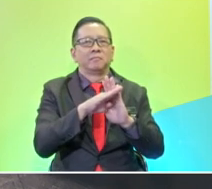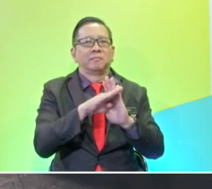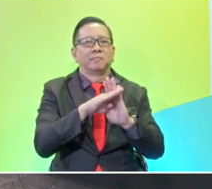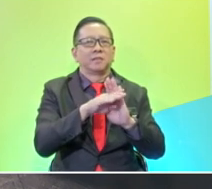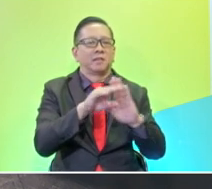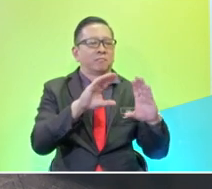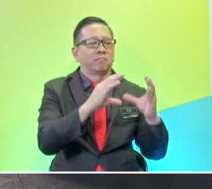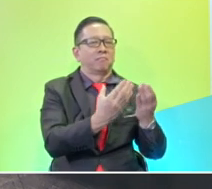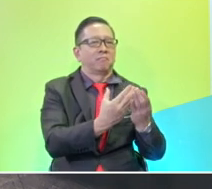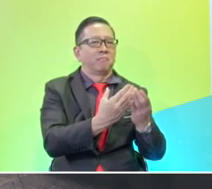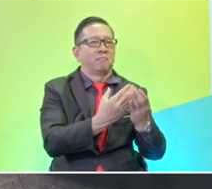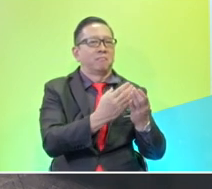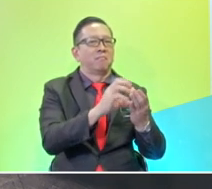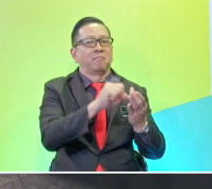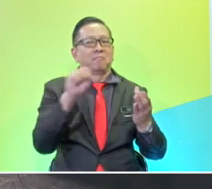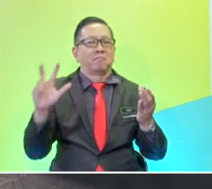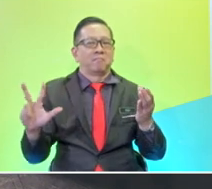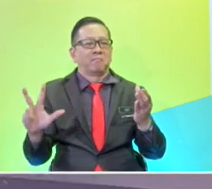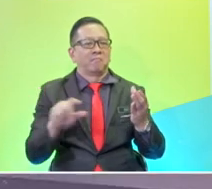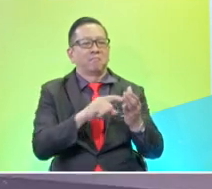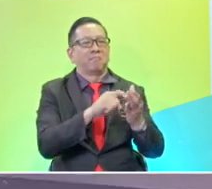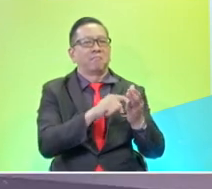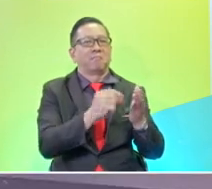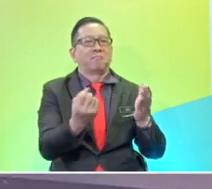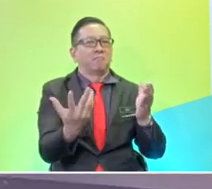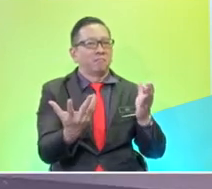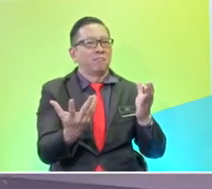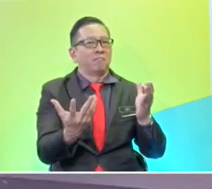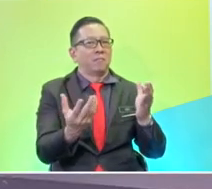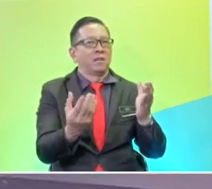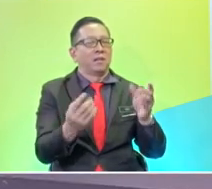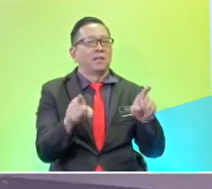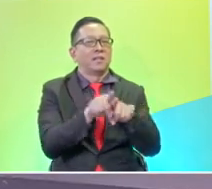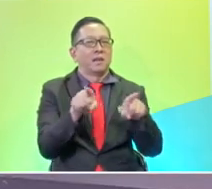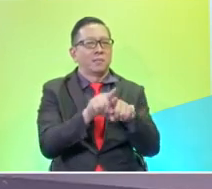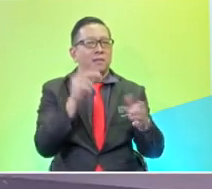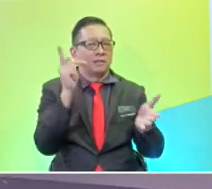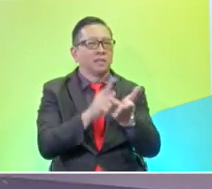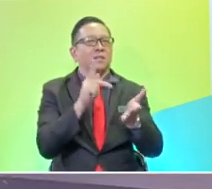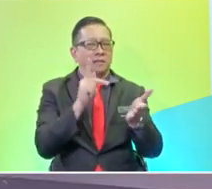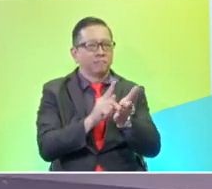kita tak kirimkan berapa bagian tinggal oke oke Coba kita sama-sama